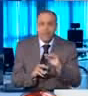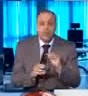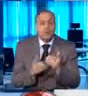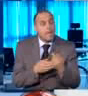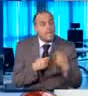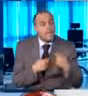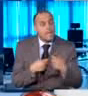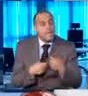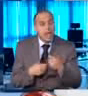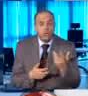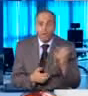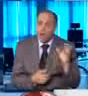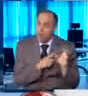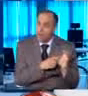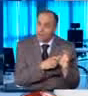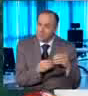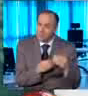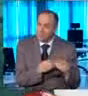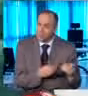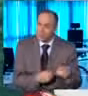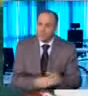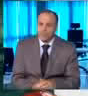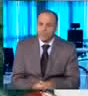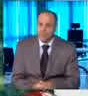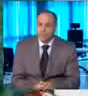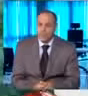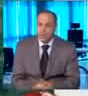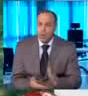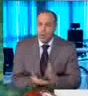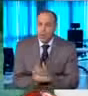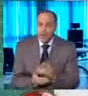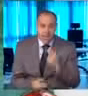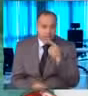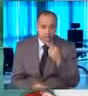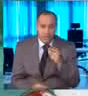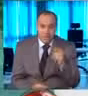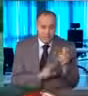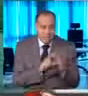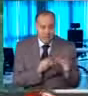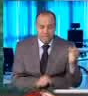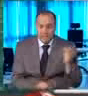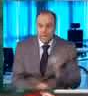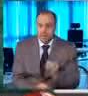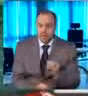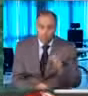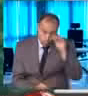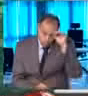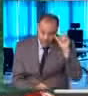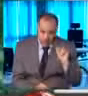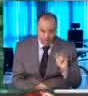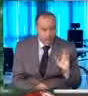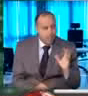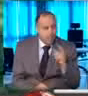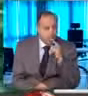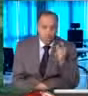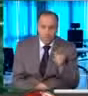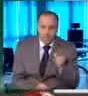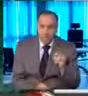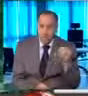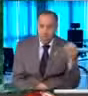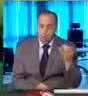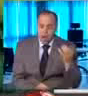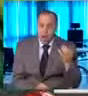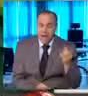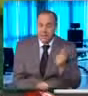جديدة للترويج. توفر ولاية نابل 70% من الإنتاج الوطني للبرتقال، ليصل معدل